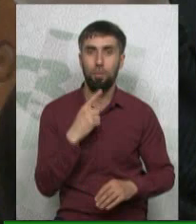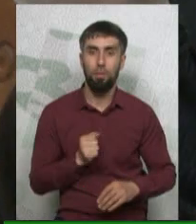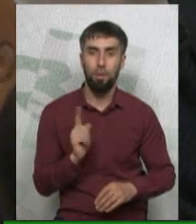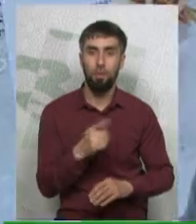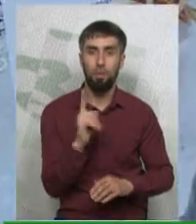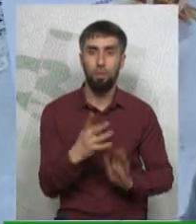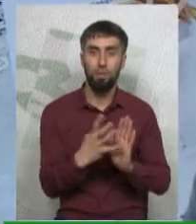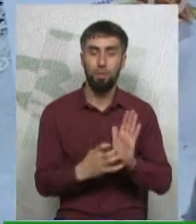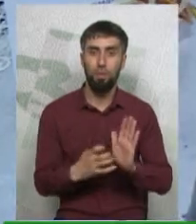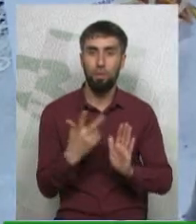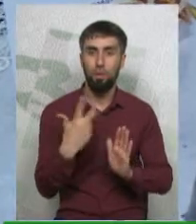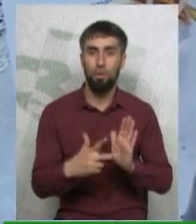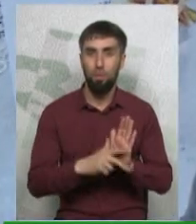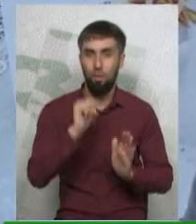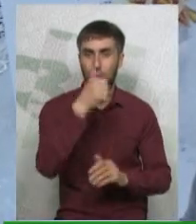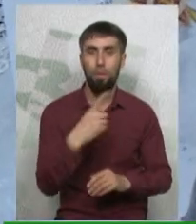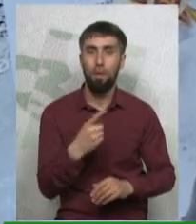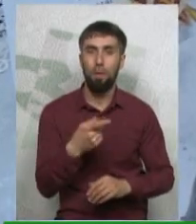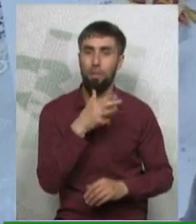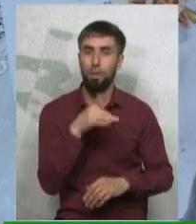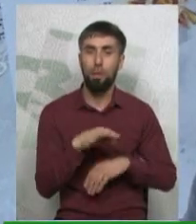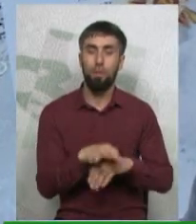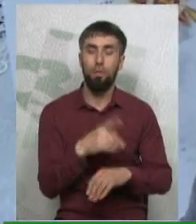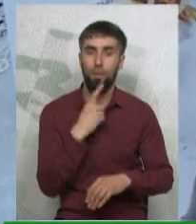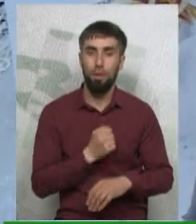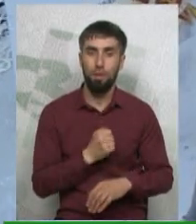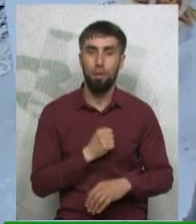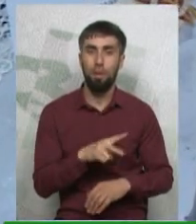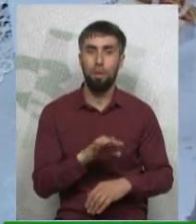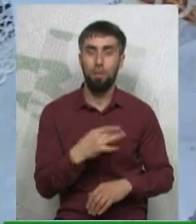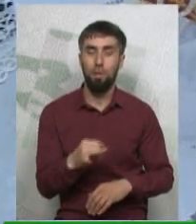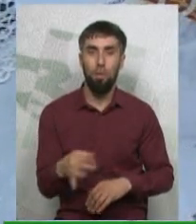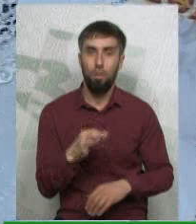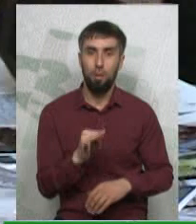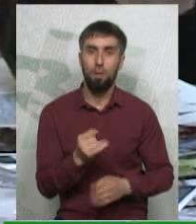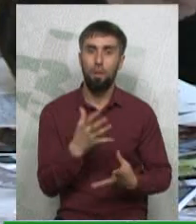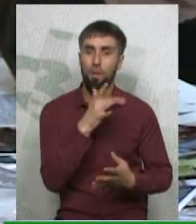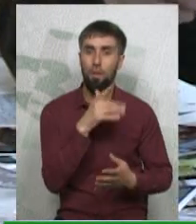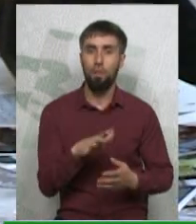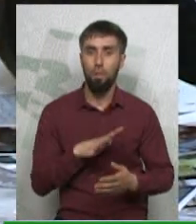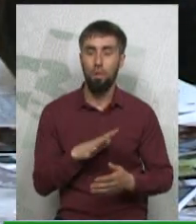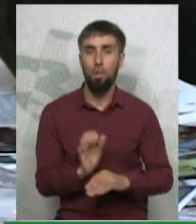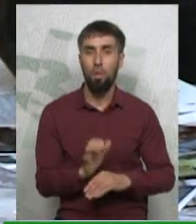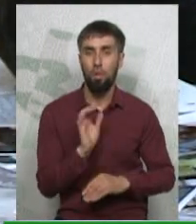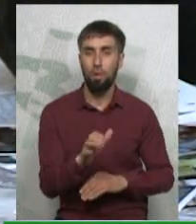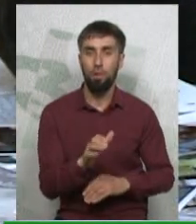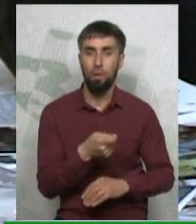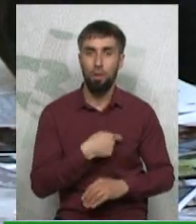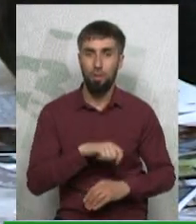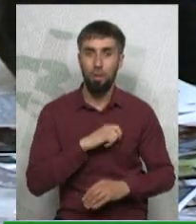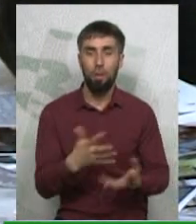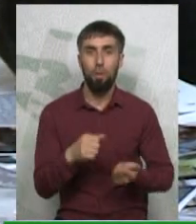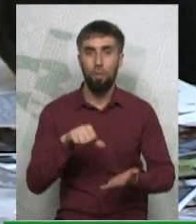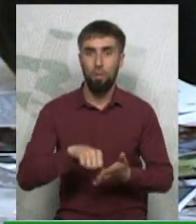в 1938 году. Первое время проходил службу в Витебской области, затем в некоторое время был откомандирован в Испанию.